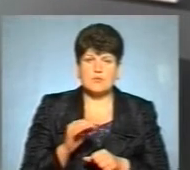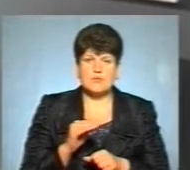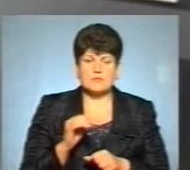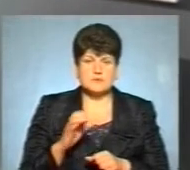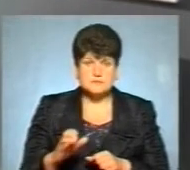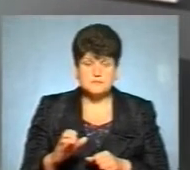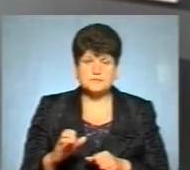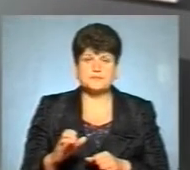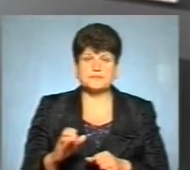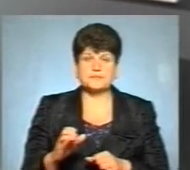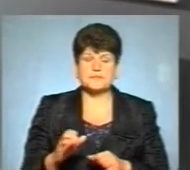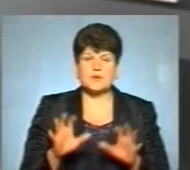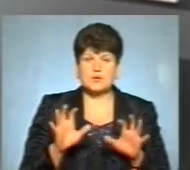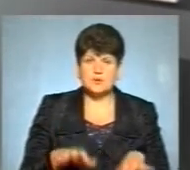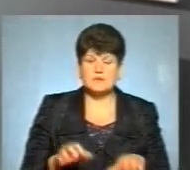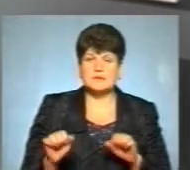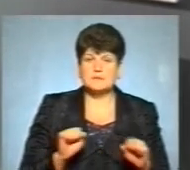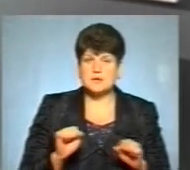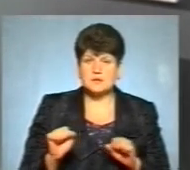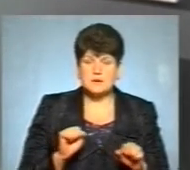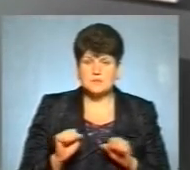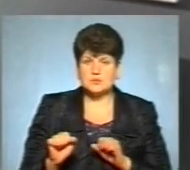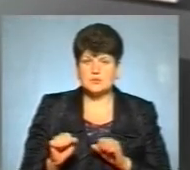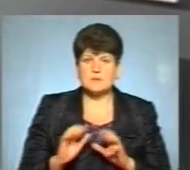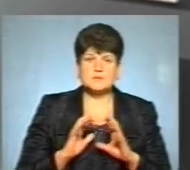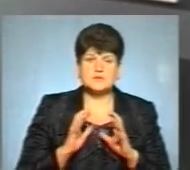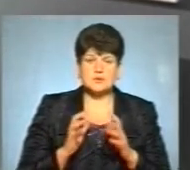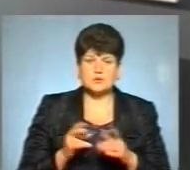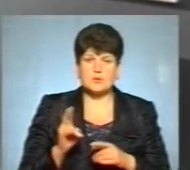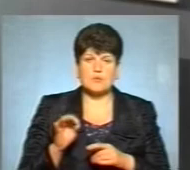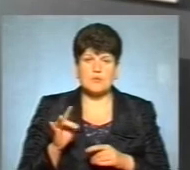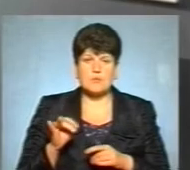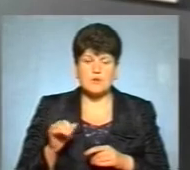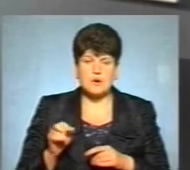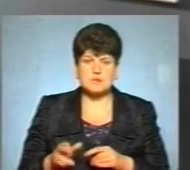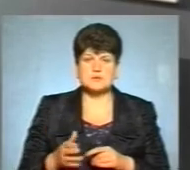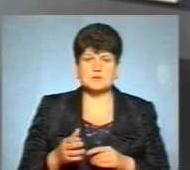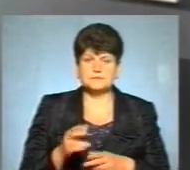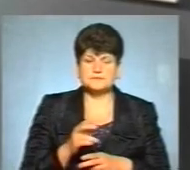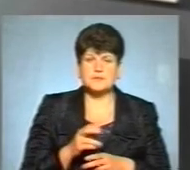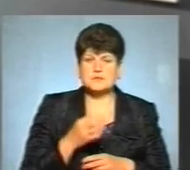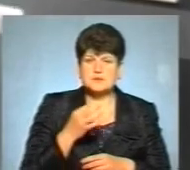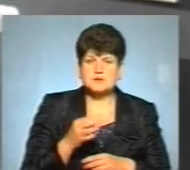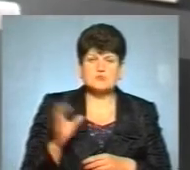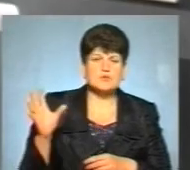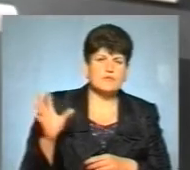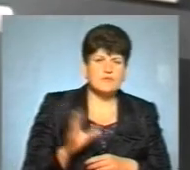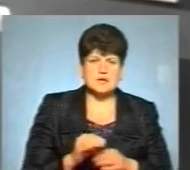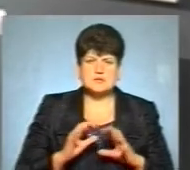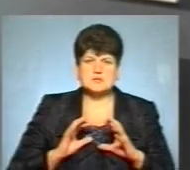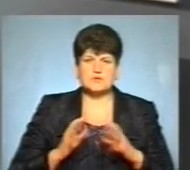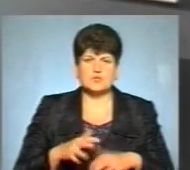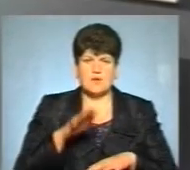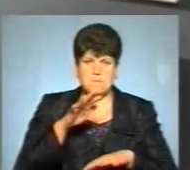От голова департаменту міжнародної корпорації BNP Paribas Group сказала, що весь світовий